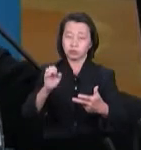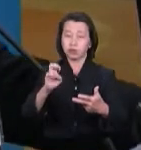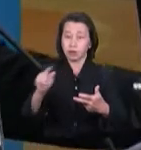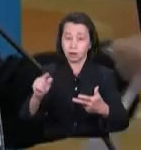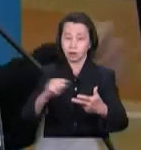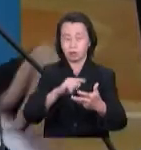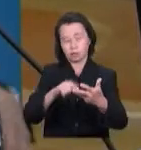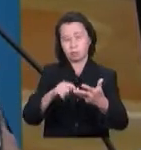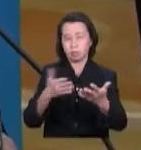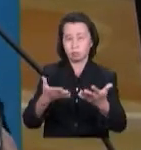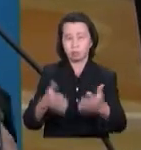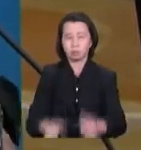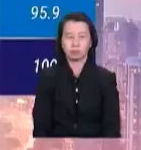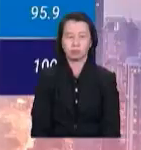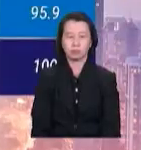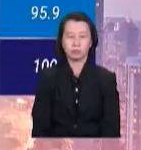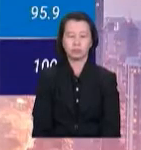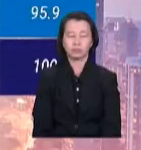kesambungan.